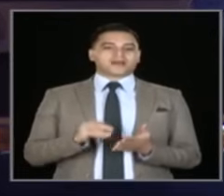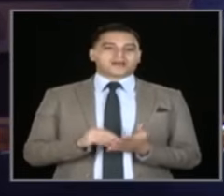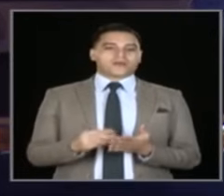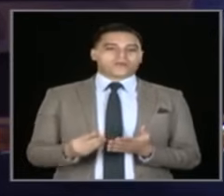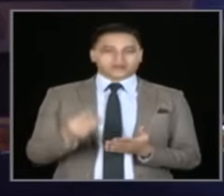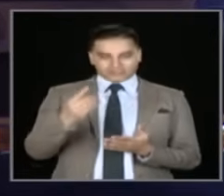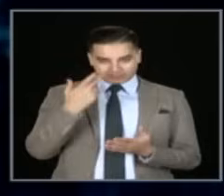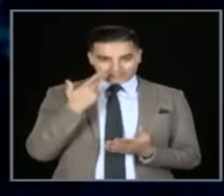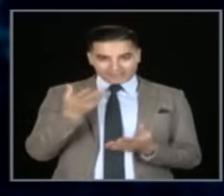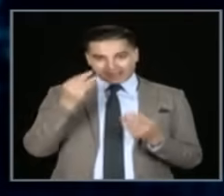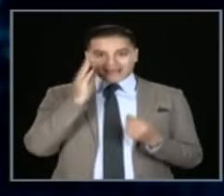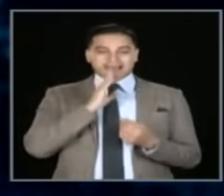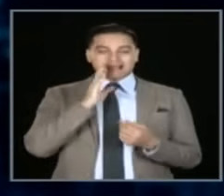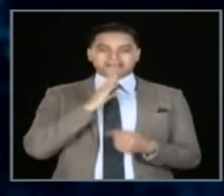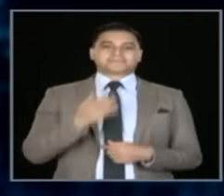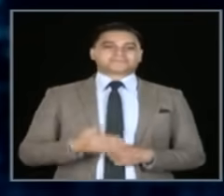وأول فقرة هي فقرة العلم.